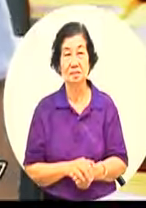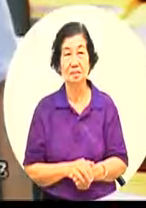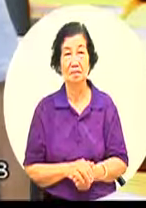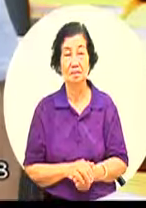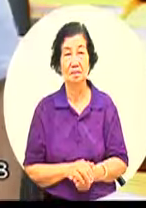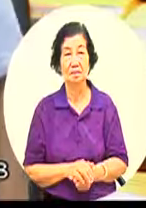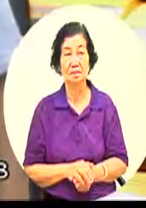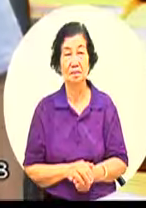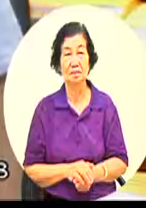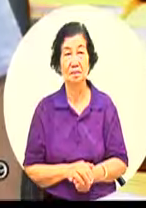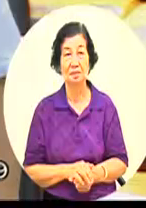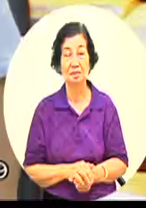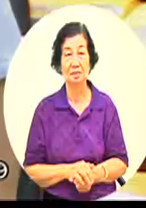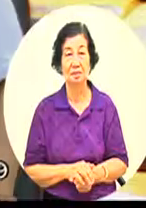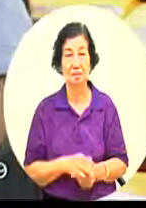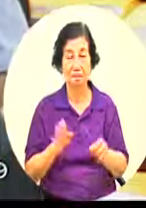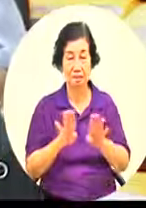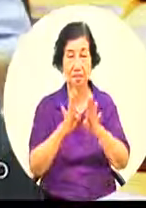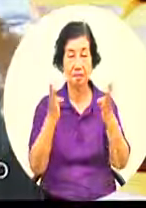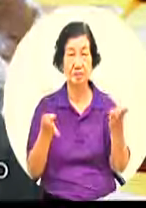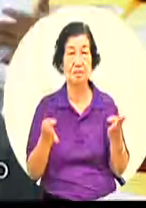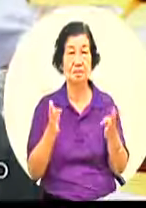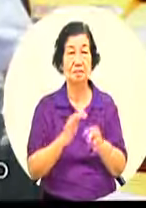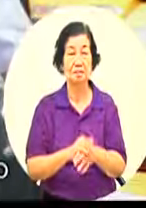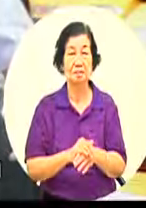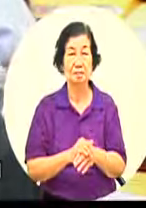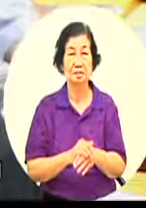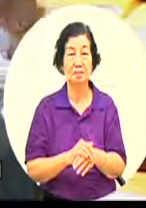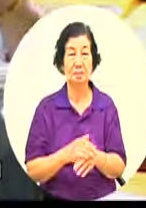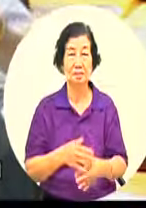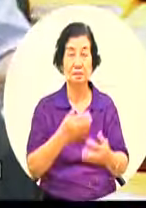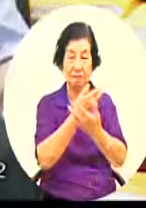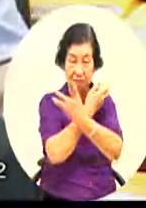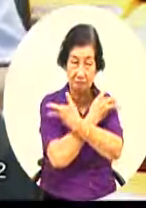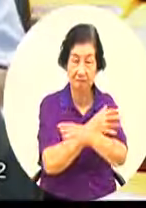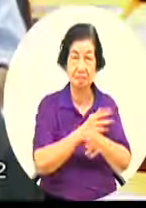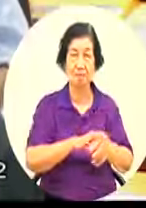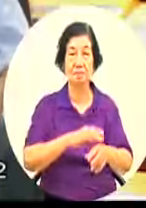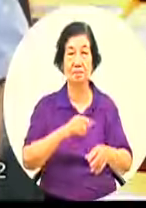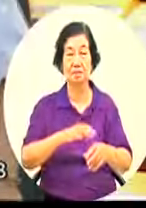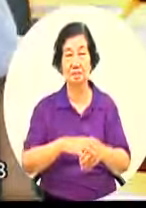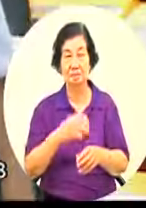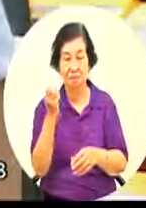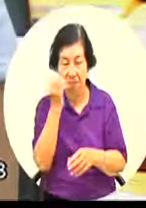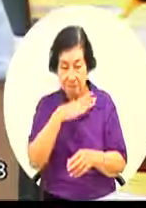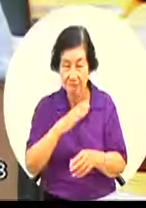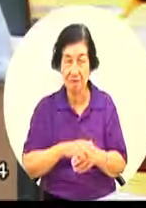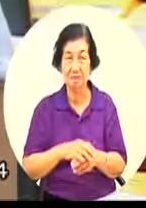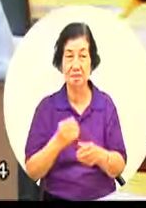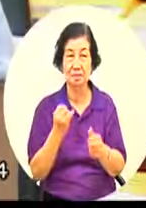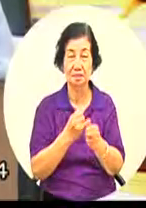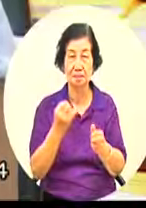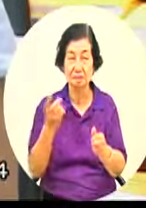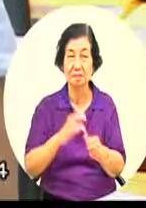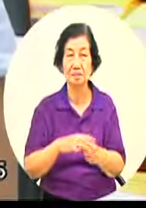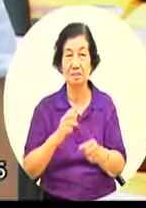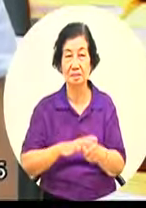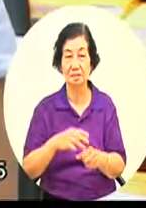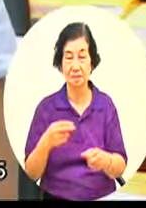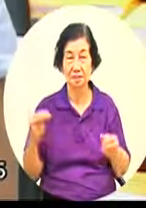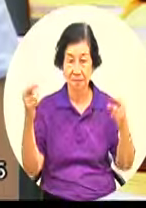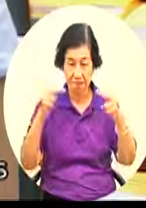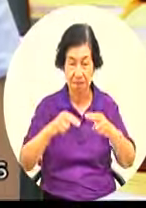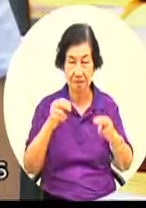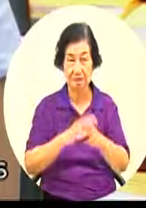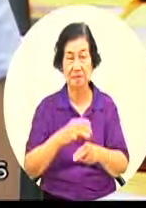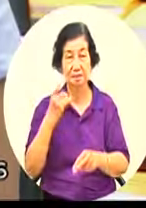为我觉得总是要一开始，不管是丑媳妇总要见公婆，就是一定要跟大众见面。我总觉得我们应该